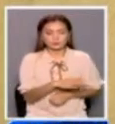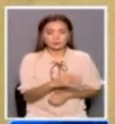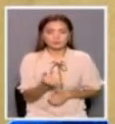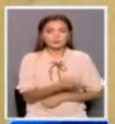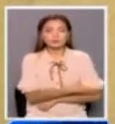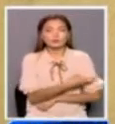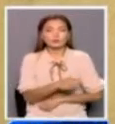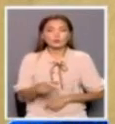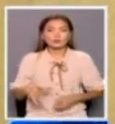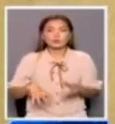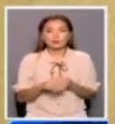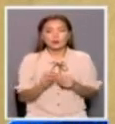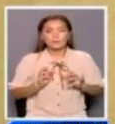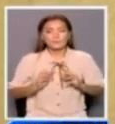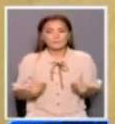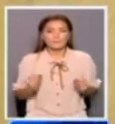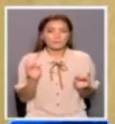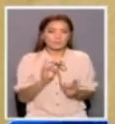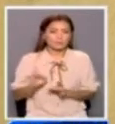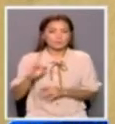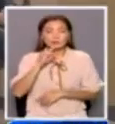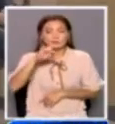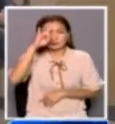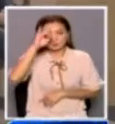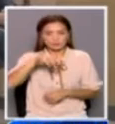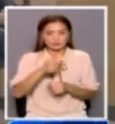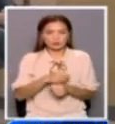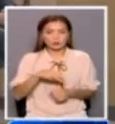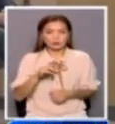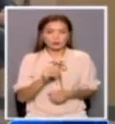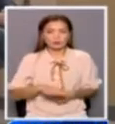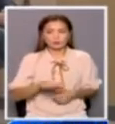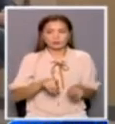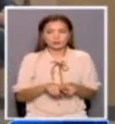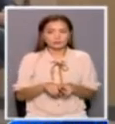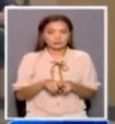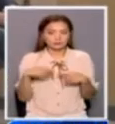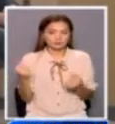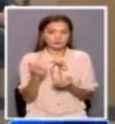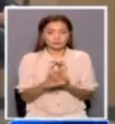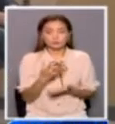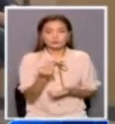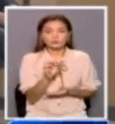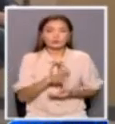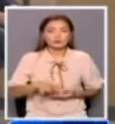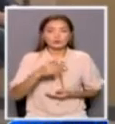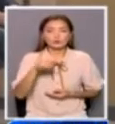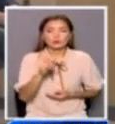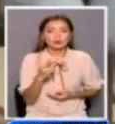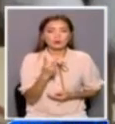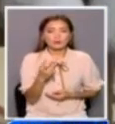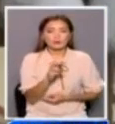Ақ халатты абзал жандардың ерліктерін ұлықтауға Қазақстан Республикасының президенті Қасым-Жомарт Тоқаев пәрмен берген. Сонымен облыстық нөмірі